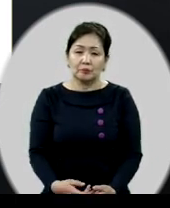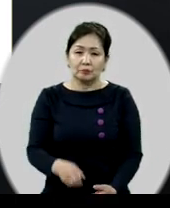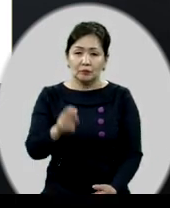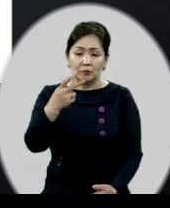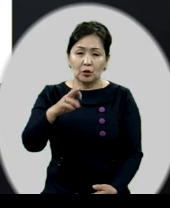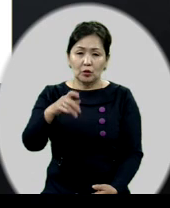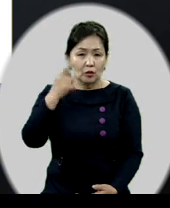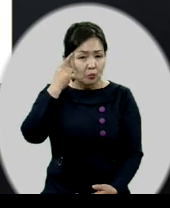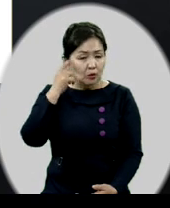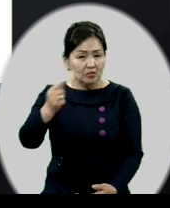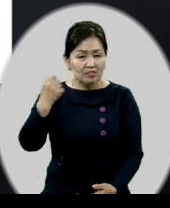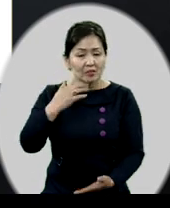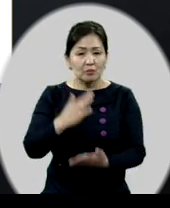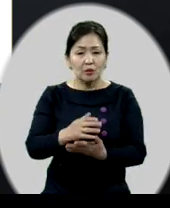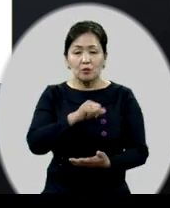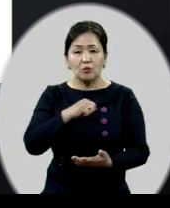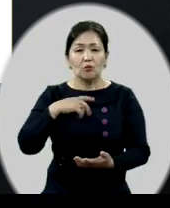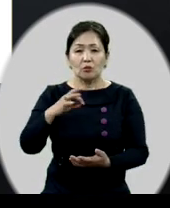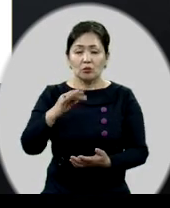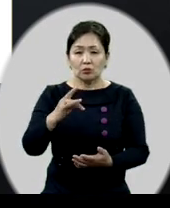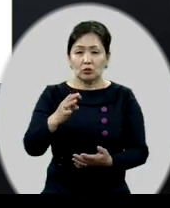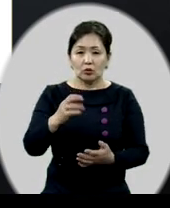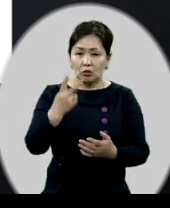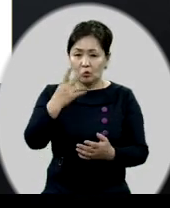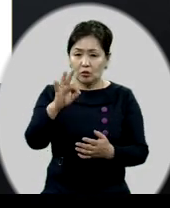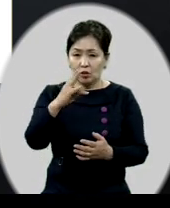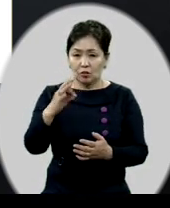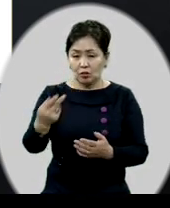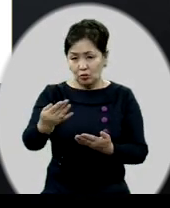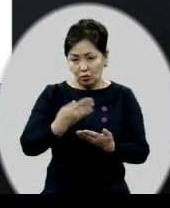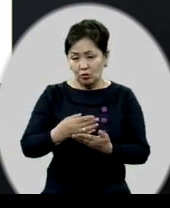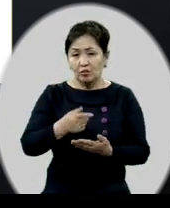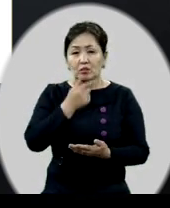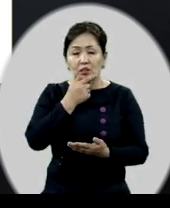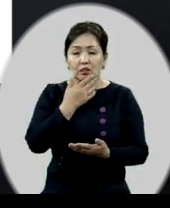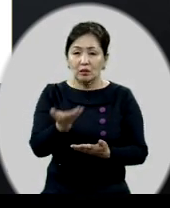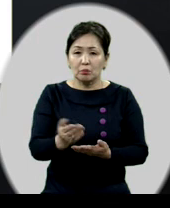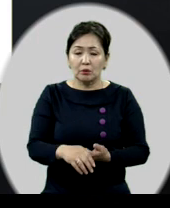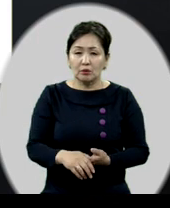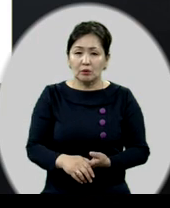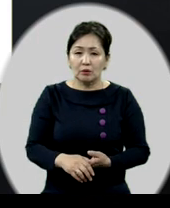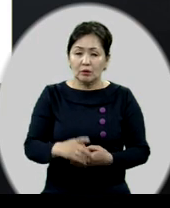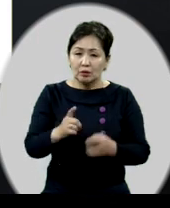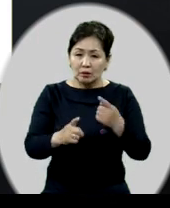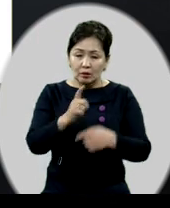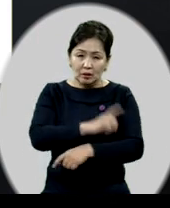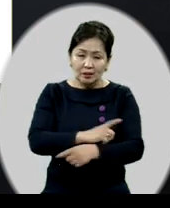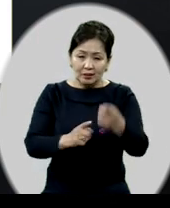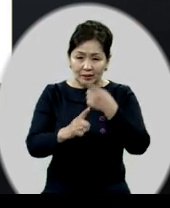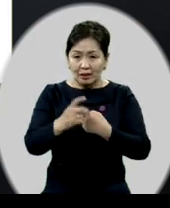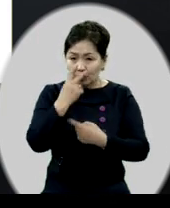Бодлогоо бодож чадсан бол өөртөө 2 оноо өгөөрэй хүүхдүүдээ. Хараахан амжаагүй бол хичээлээ дахин үзэн